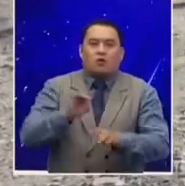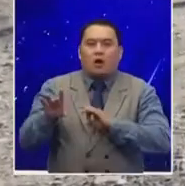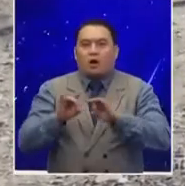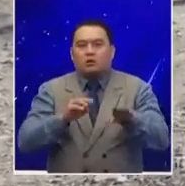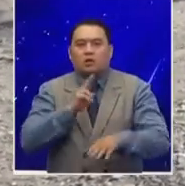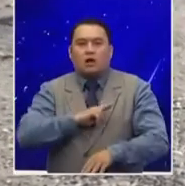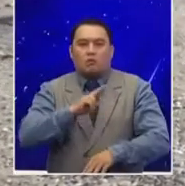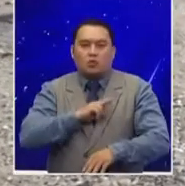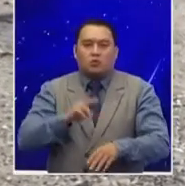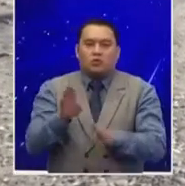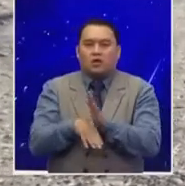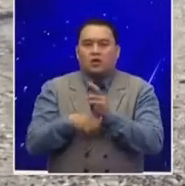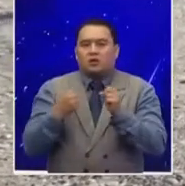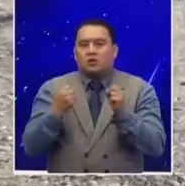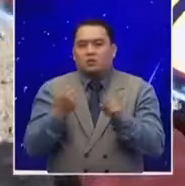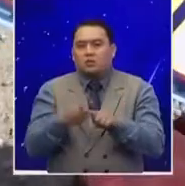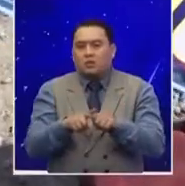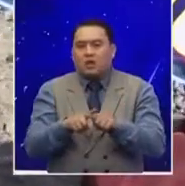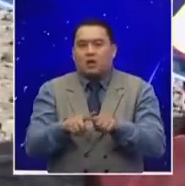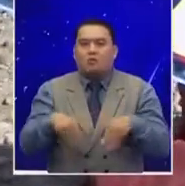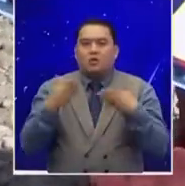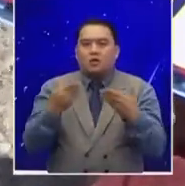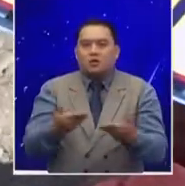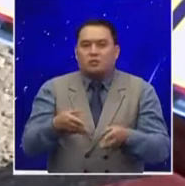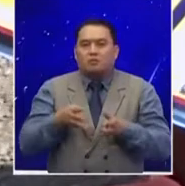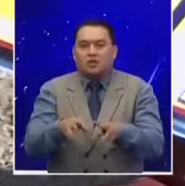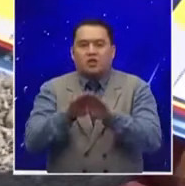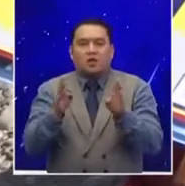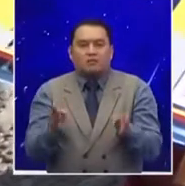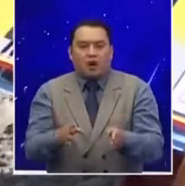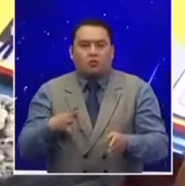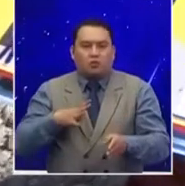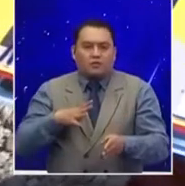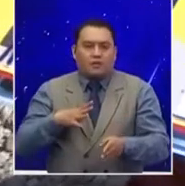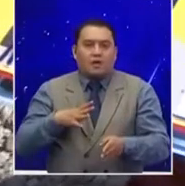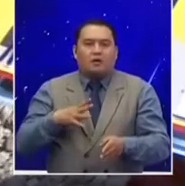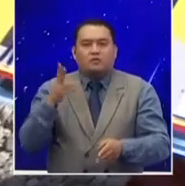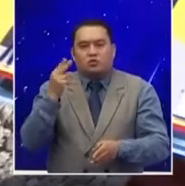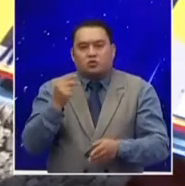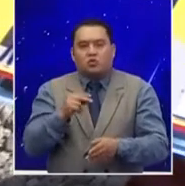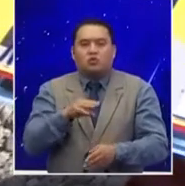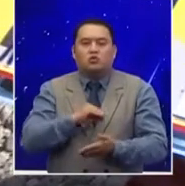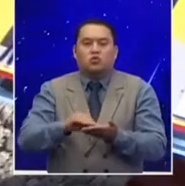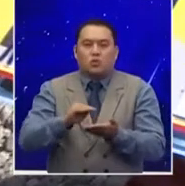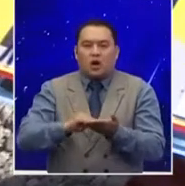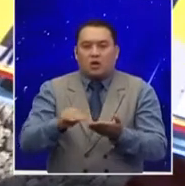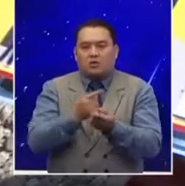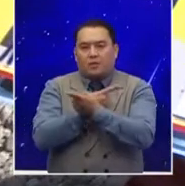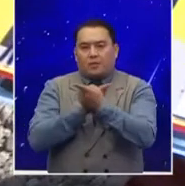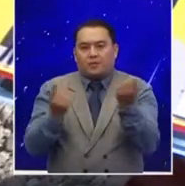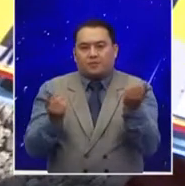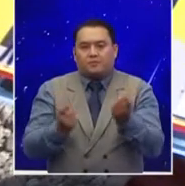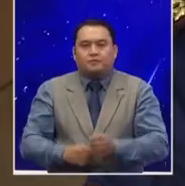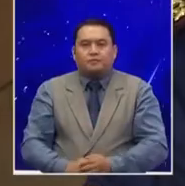разъяснительная работа по технике безопасности в обращении с печным и газовым оборудованием, в том числе и публикации в